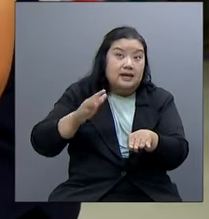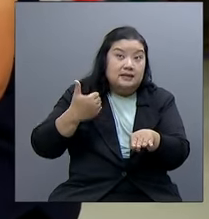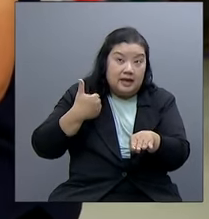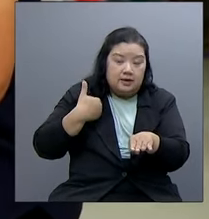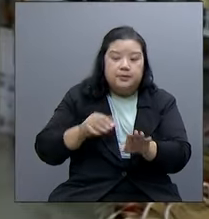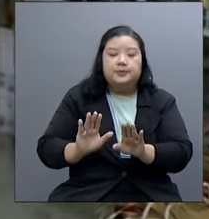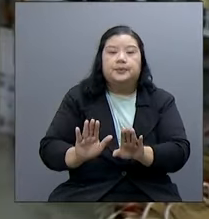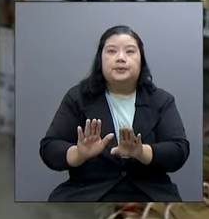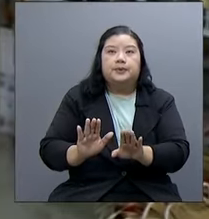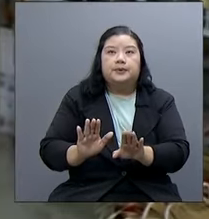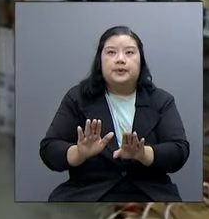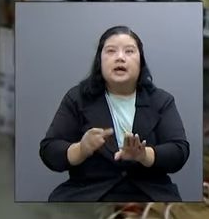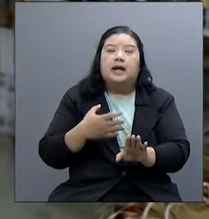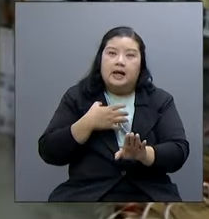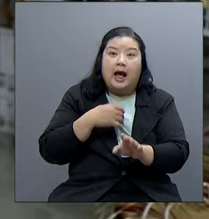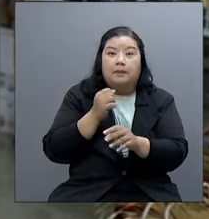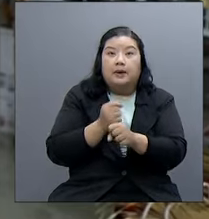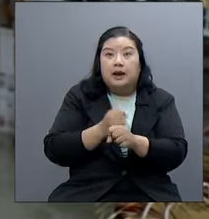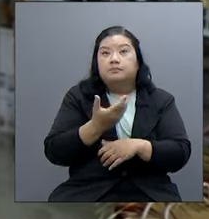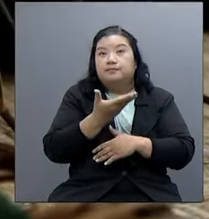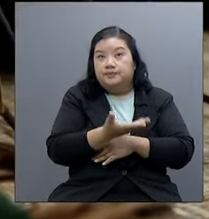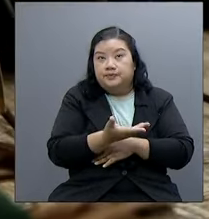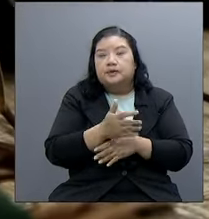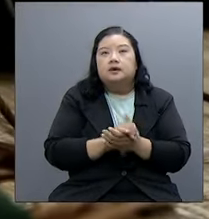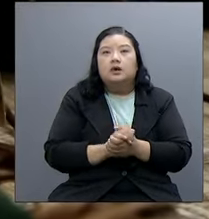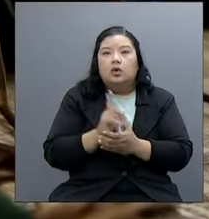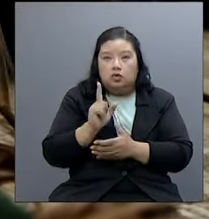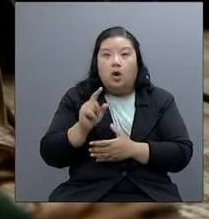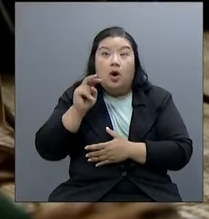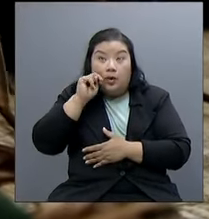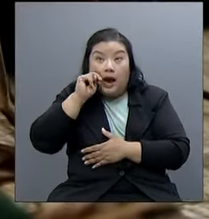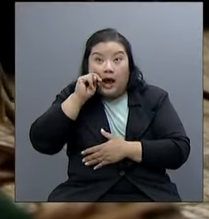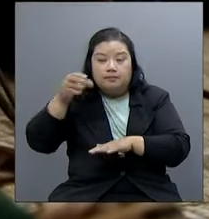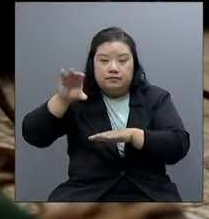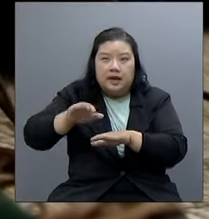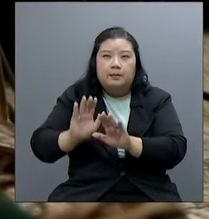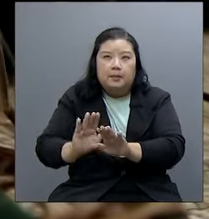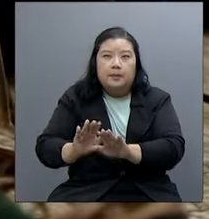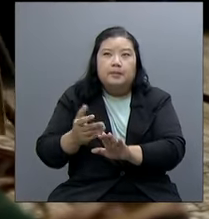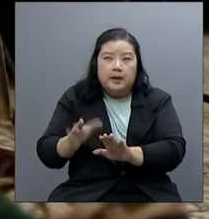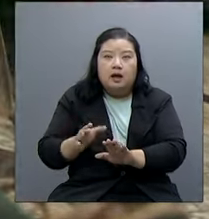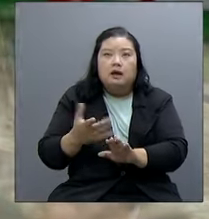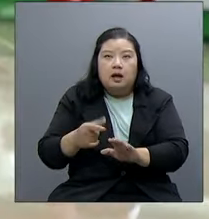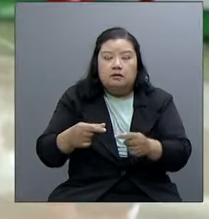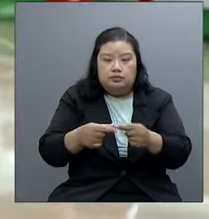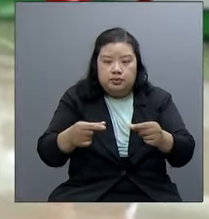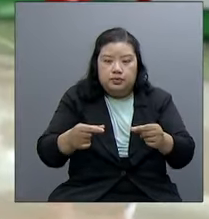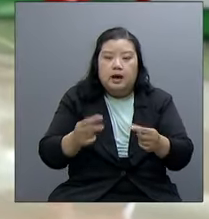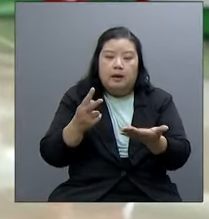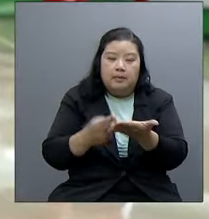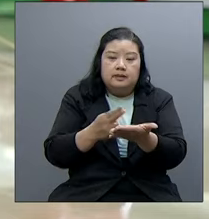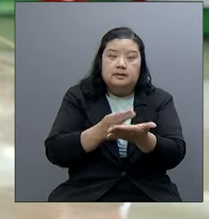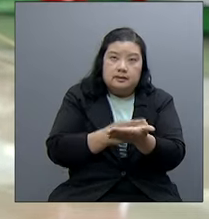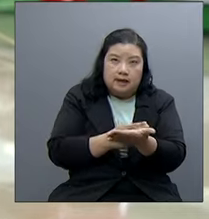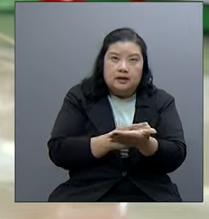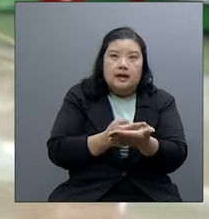ี้พอจะมาทำเป็กระเป๋าอย่นี้เราก็ไปแค่น้ำก่อนแล้วก็เอามาตัดตามความกว้างความยาวค่ะแล้วก็เอาไปสารทำกระ